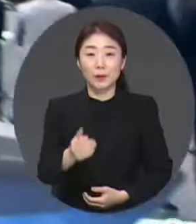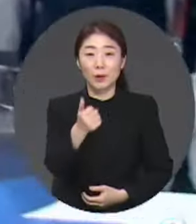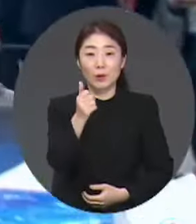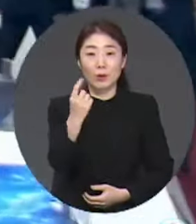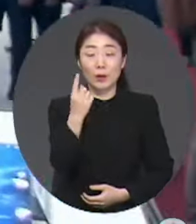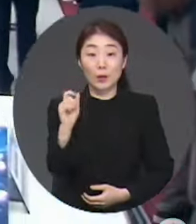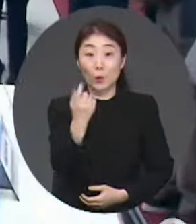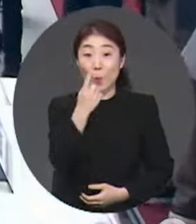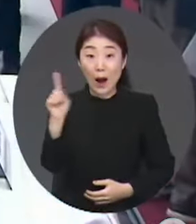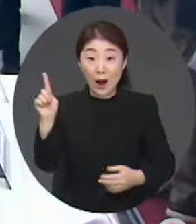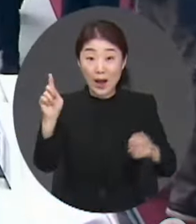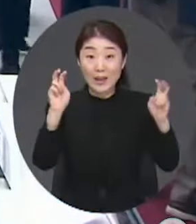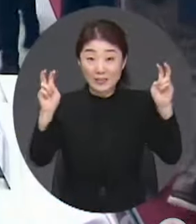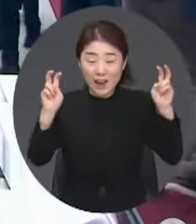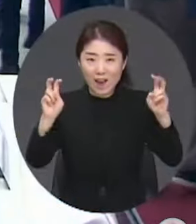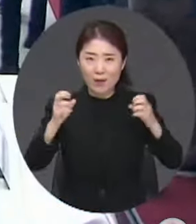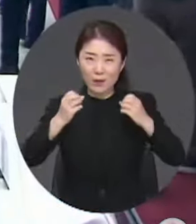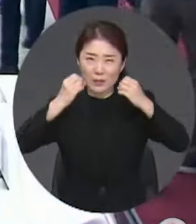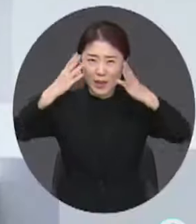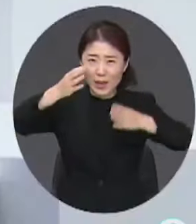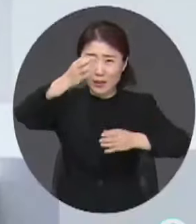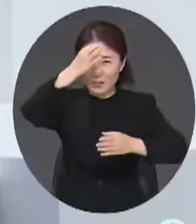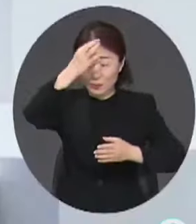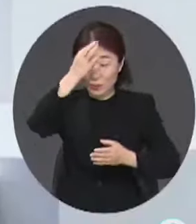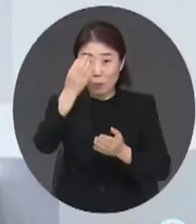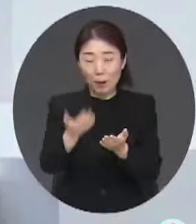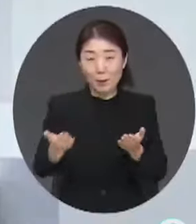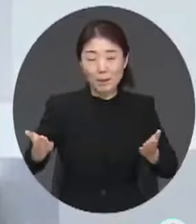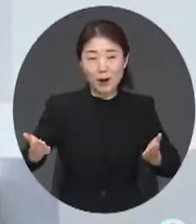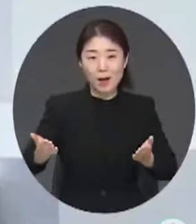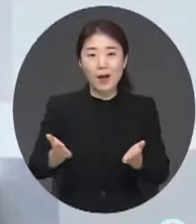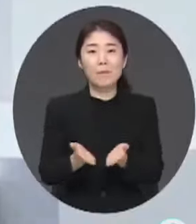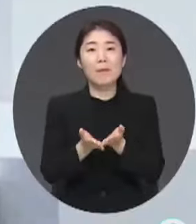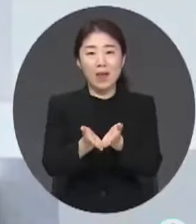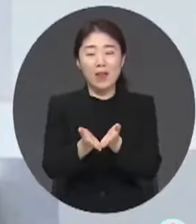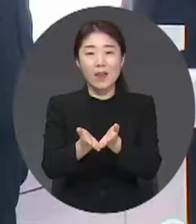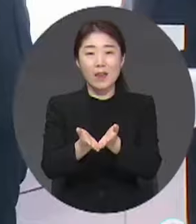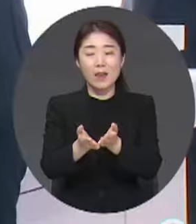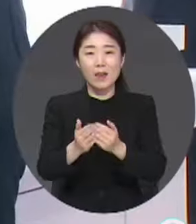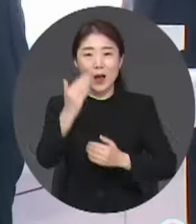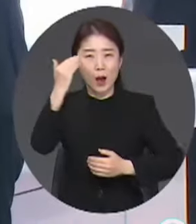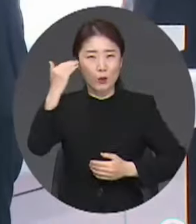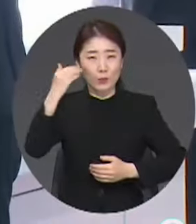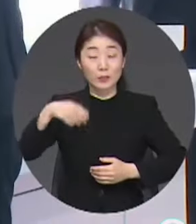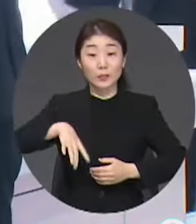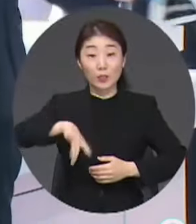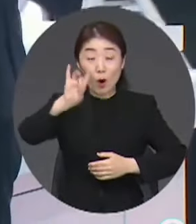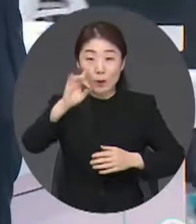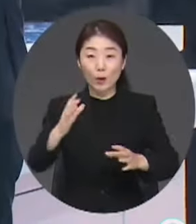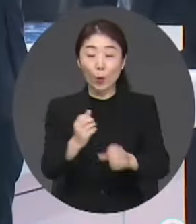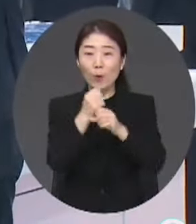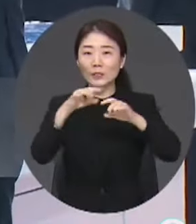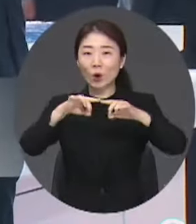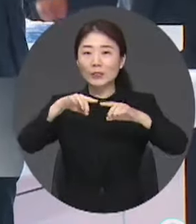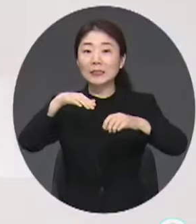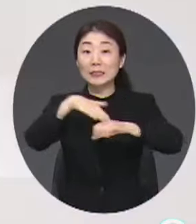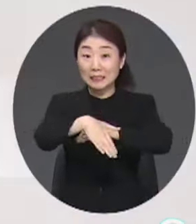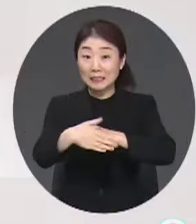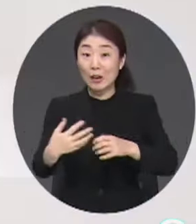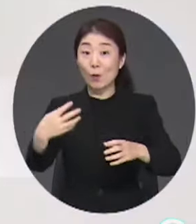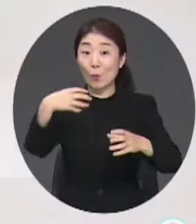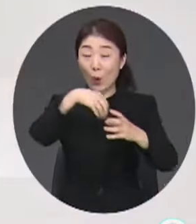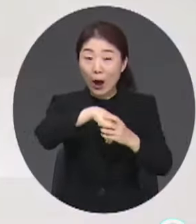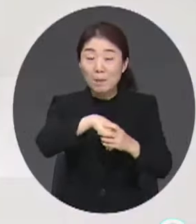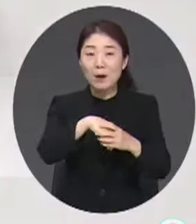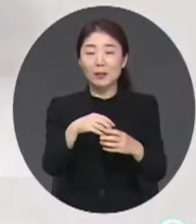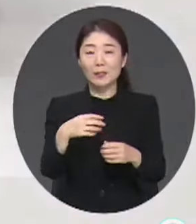하나오션의 첨단 기술이 집약된 한국형 차기 구축함 모형입니다. 국내 최초로 통합 전기식 추진 체계를 적용하고